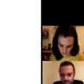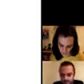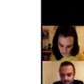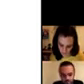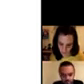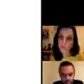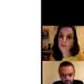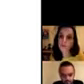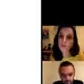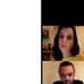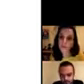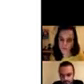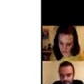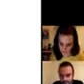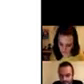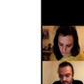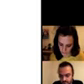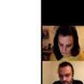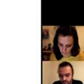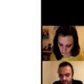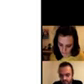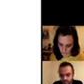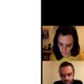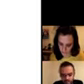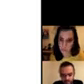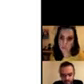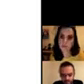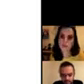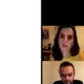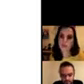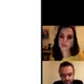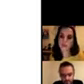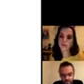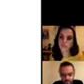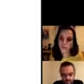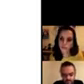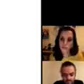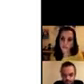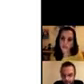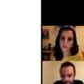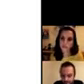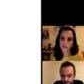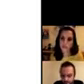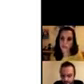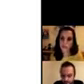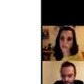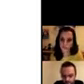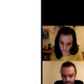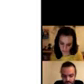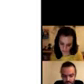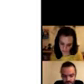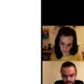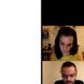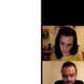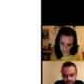Bu süreçte tasarımcı yöntemlerle, katılımcı yöntemlerle özür dilerim, bir tasarım projesi